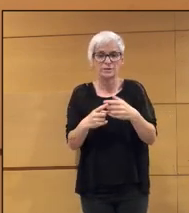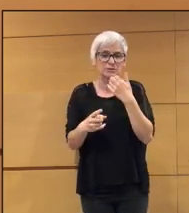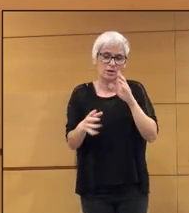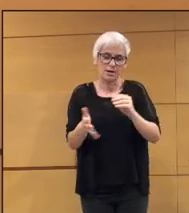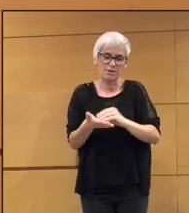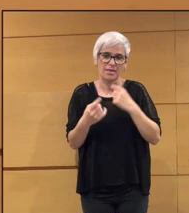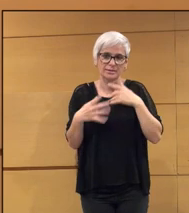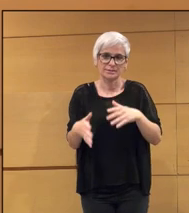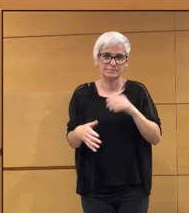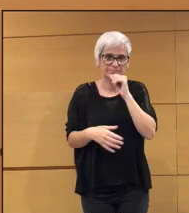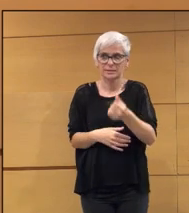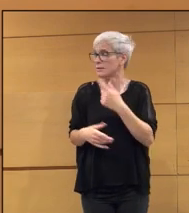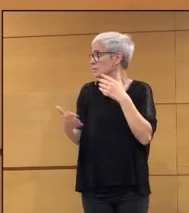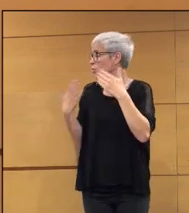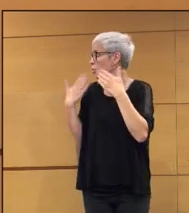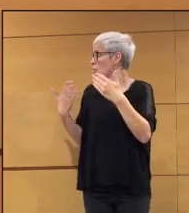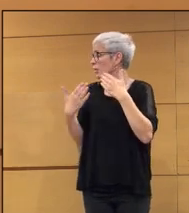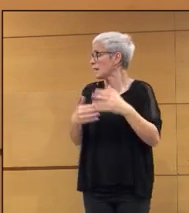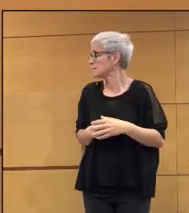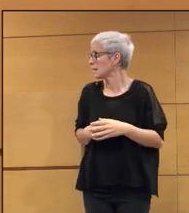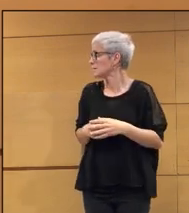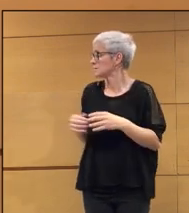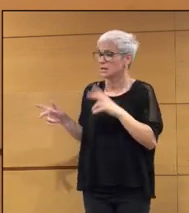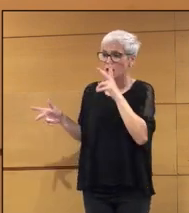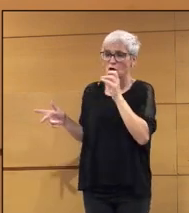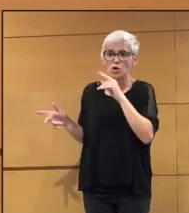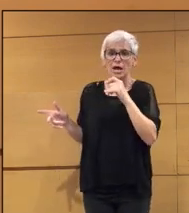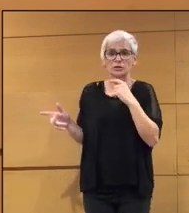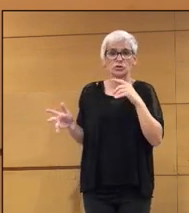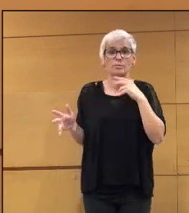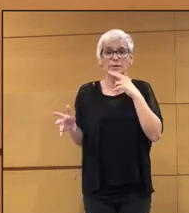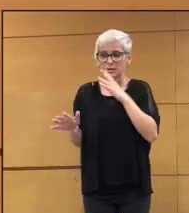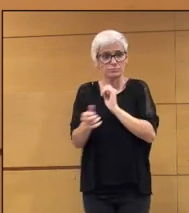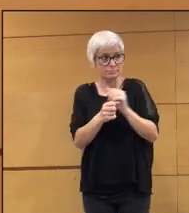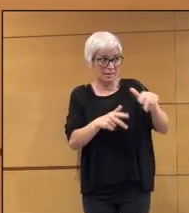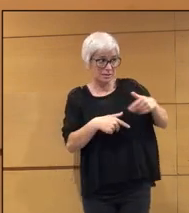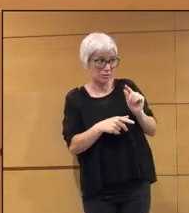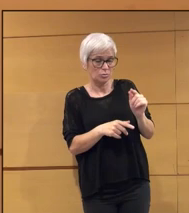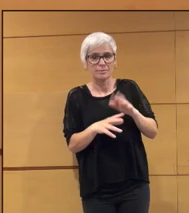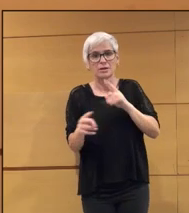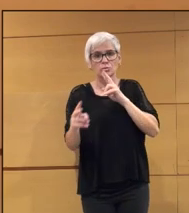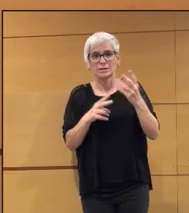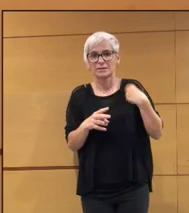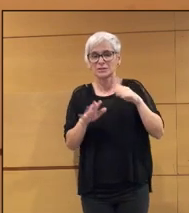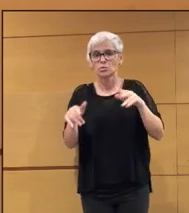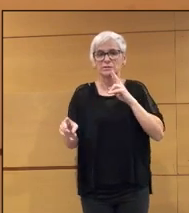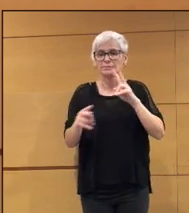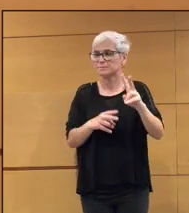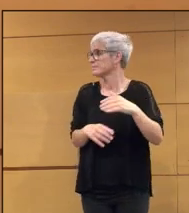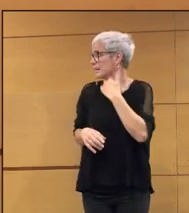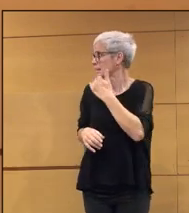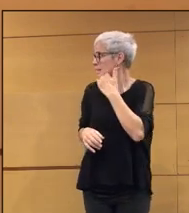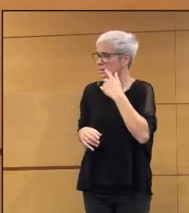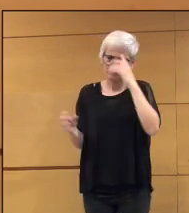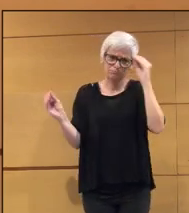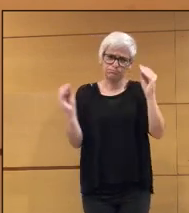Gràcies. Gràcies, Marc. Em deixes un segon? Sí, clar. Mira, ho dic per contestar aquesta última cosa. Ja saps que estic